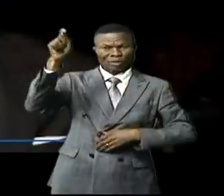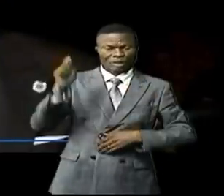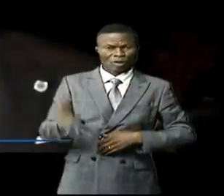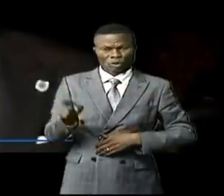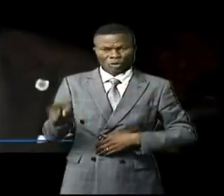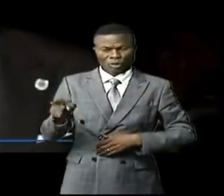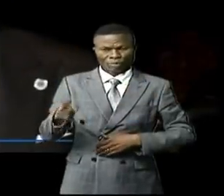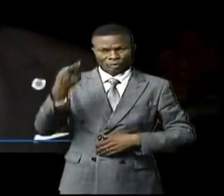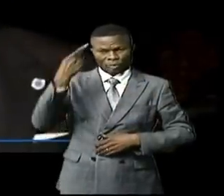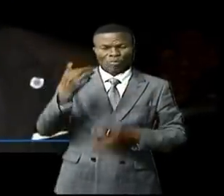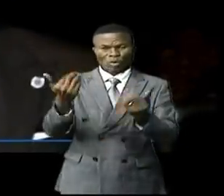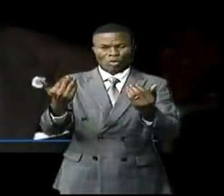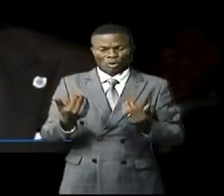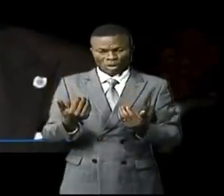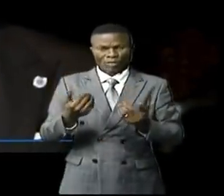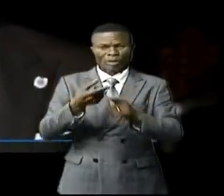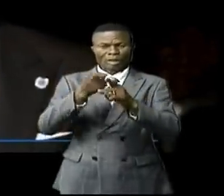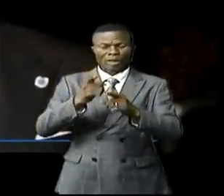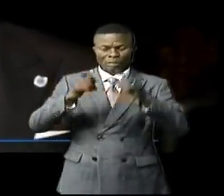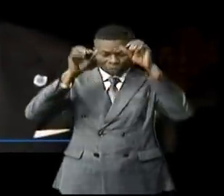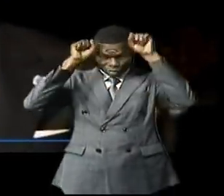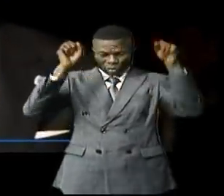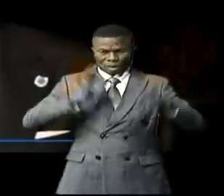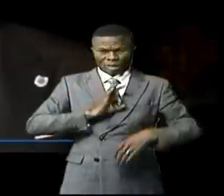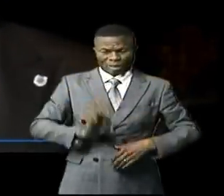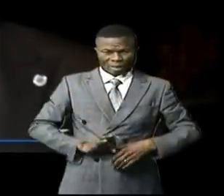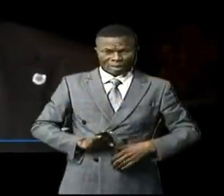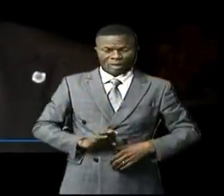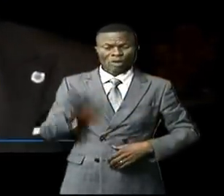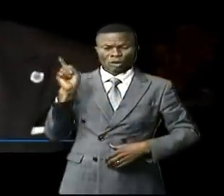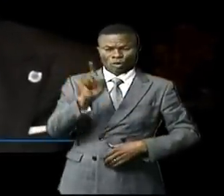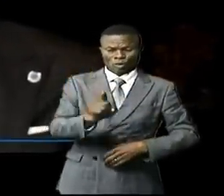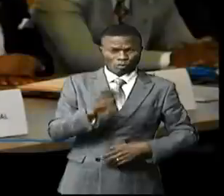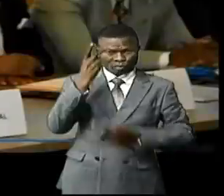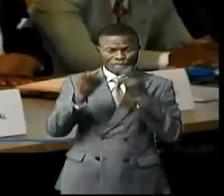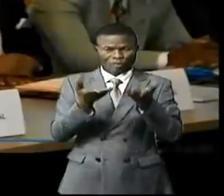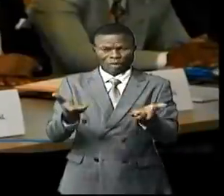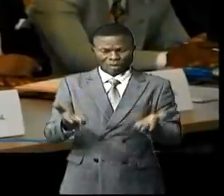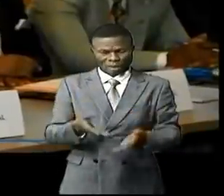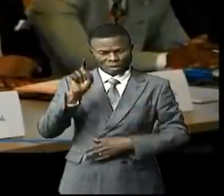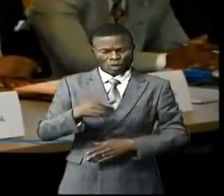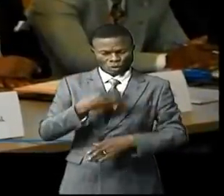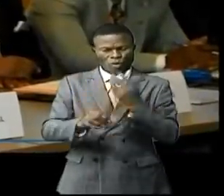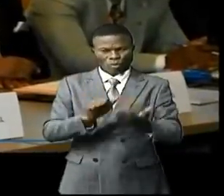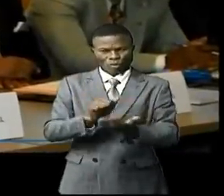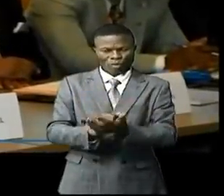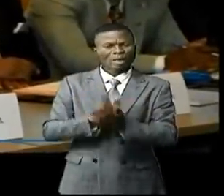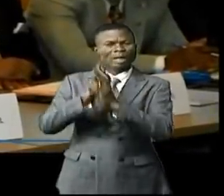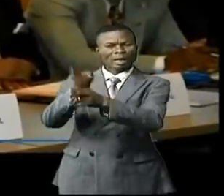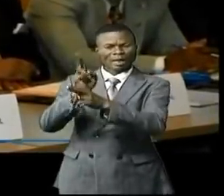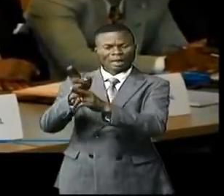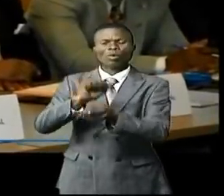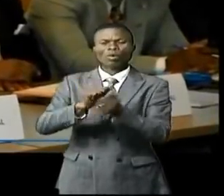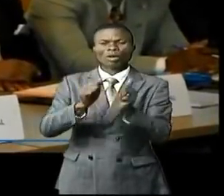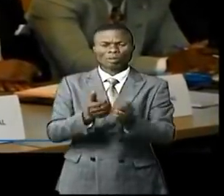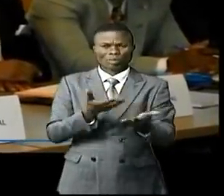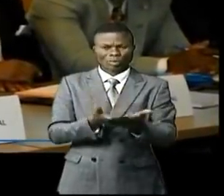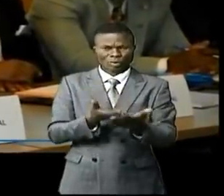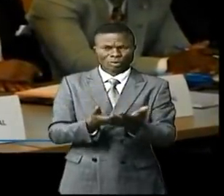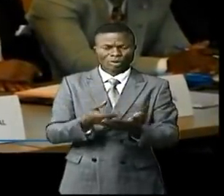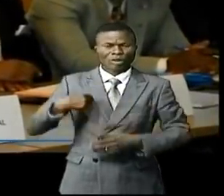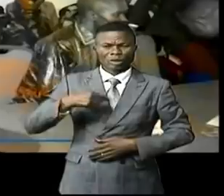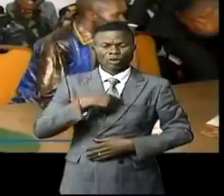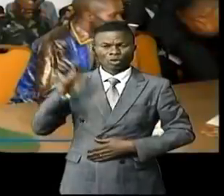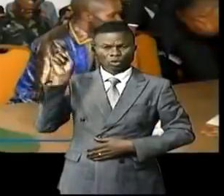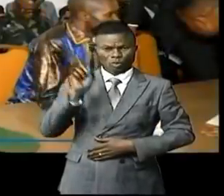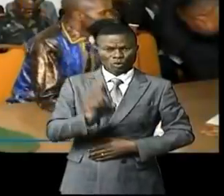la suite de la volonté du président de la République d'installer cette mesure spéciale, nous nous dévions de faire le point de la situation. Donc nous sommes venus